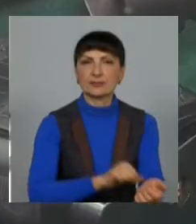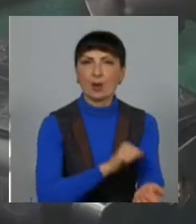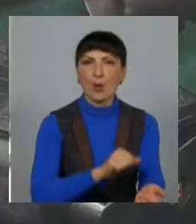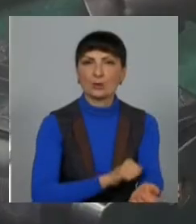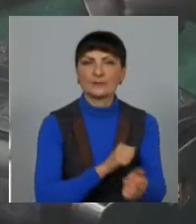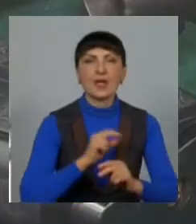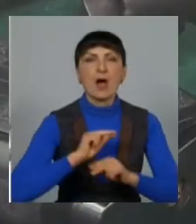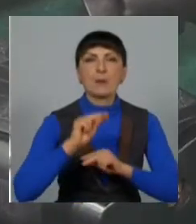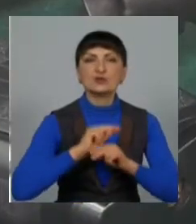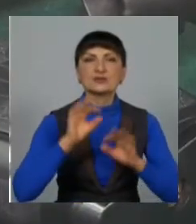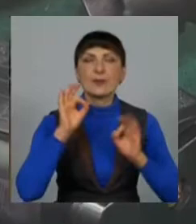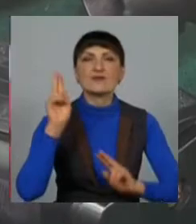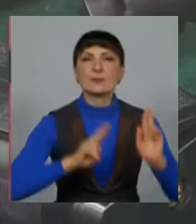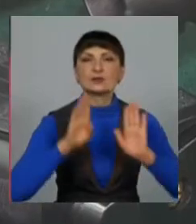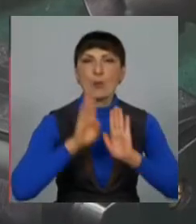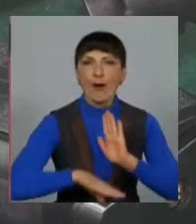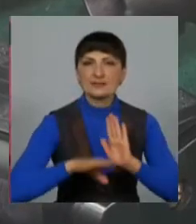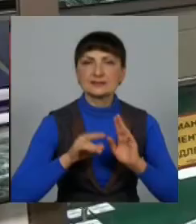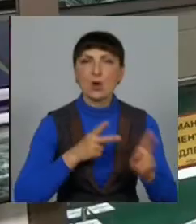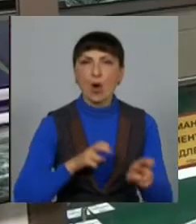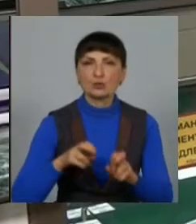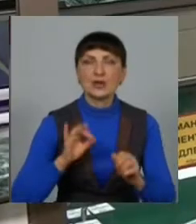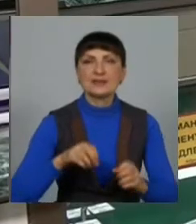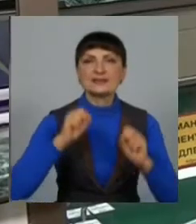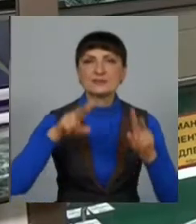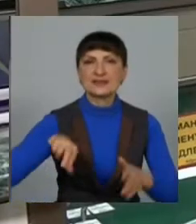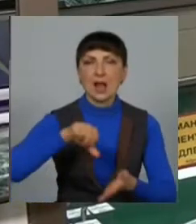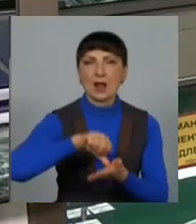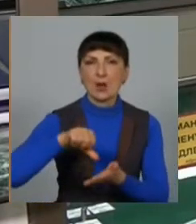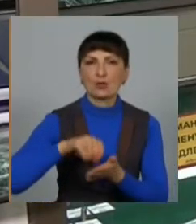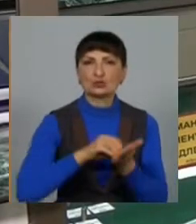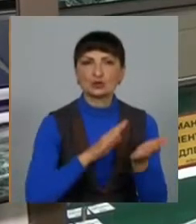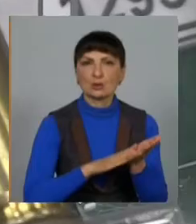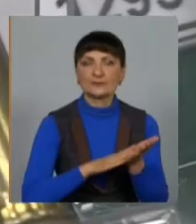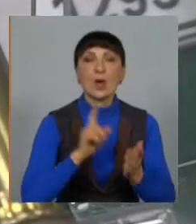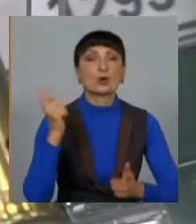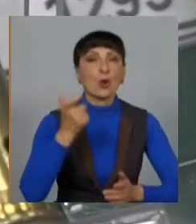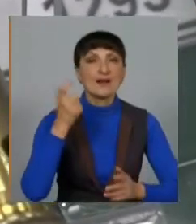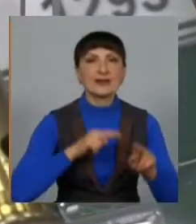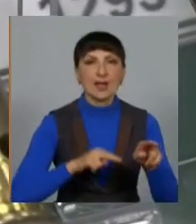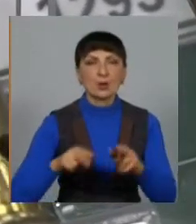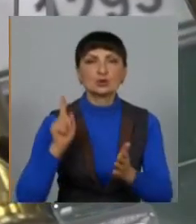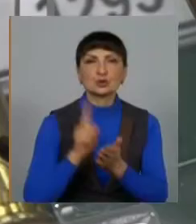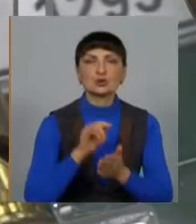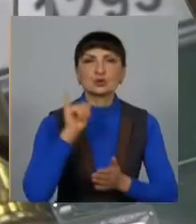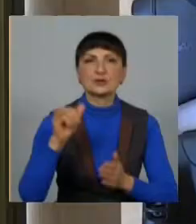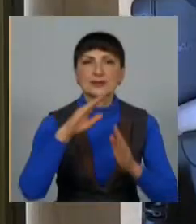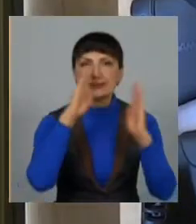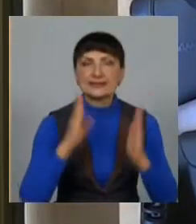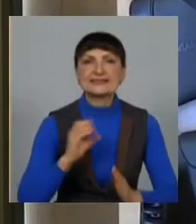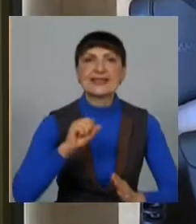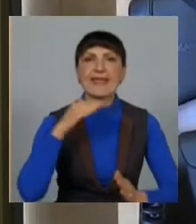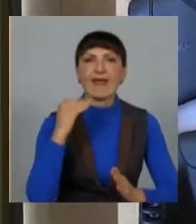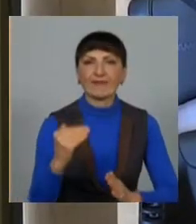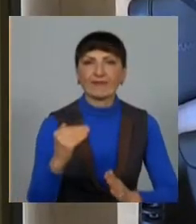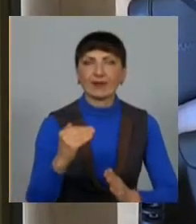нарколога, обучиться правилам безопасности и не состоять на специальных учетах. Более того, владелец оружия должен иметь сейф для хранения,